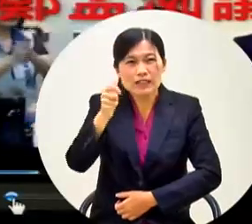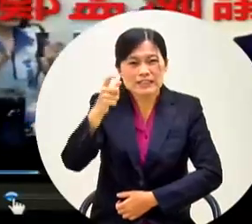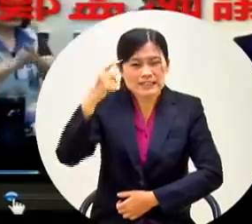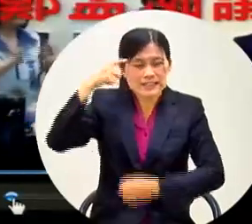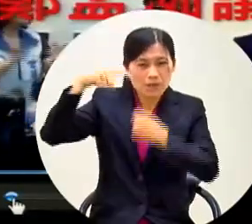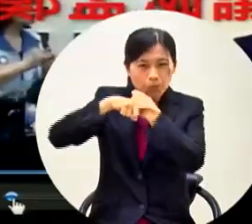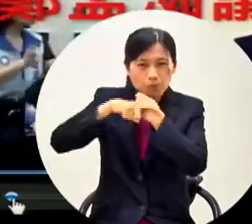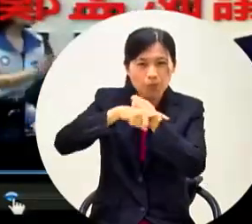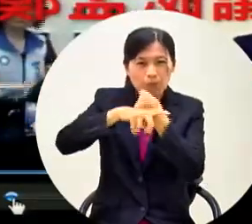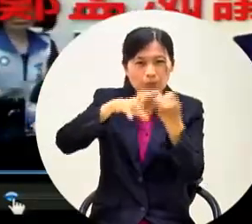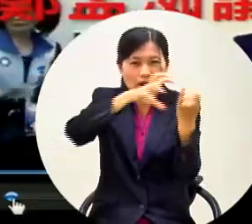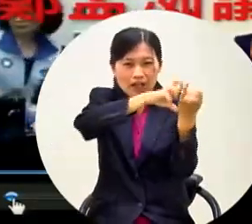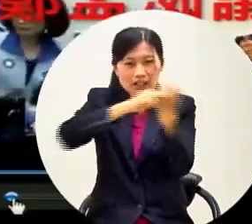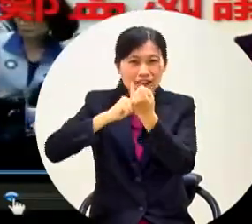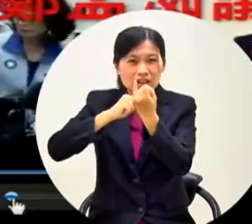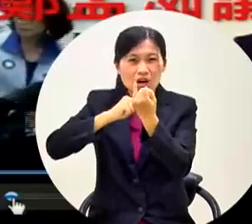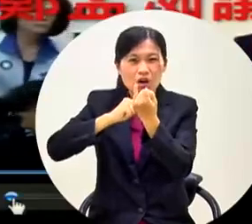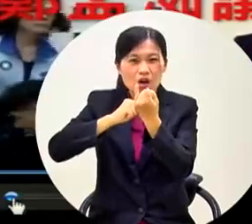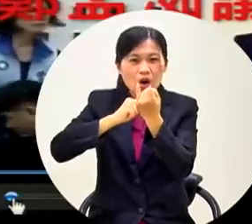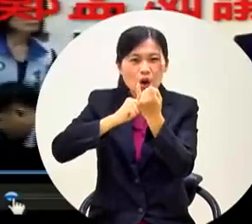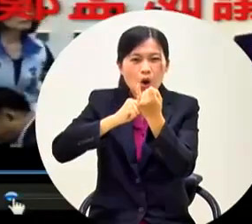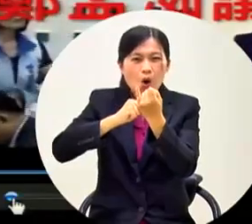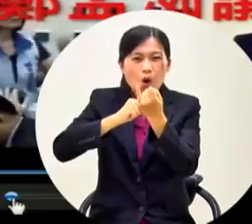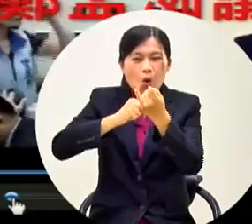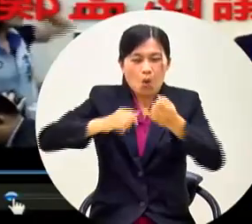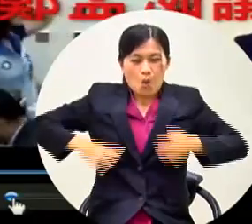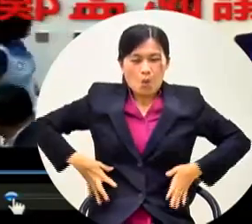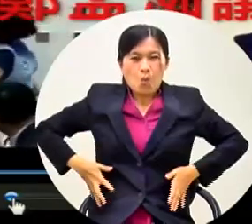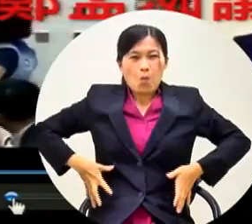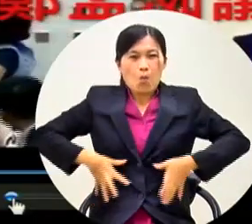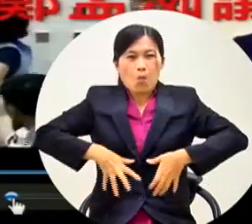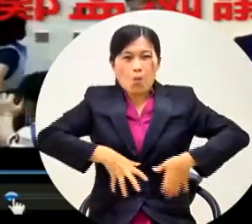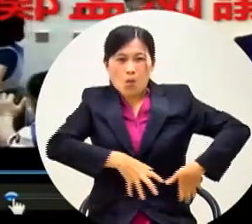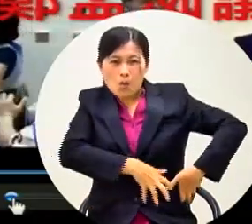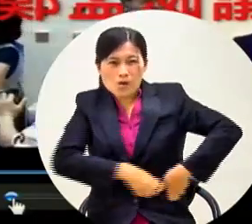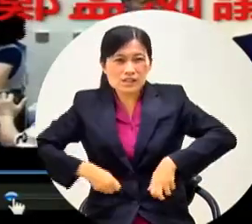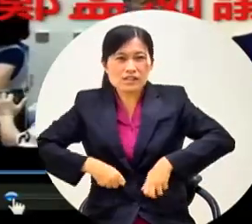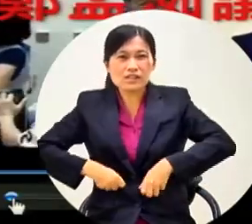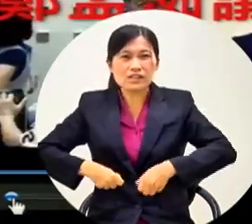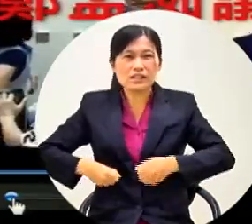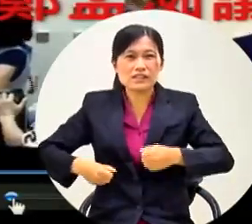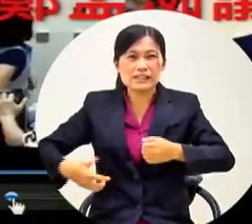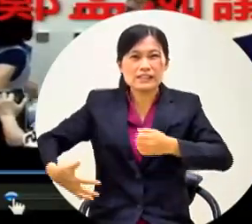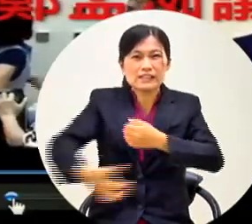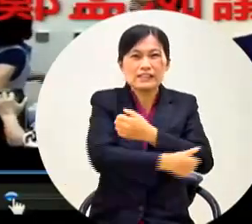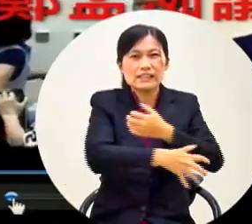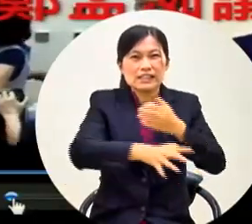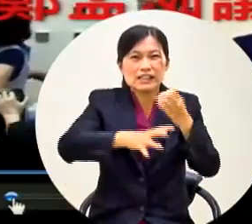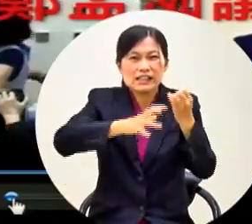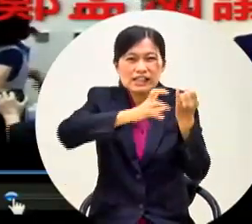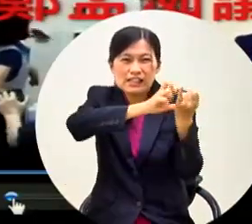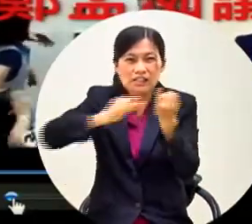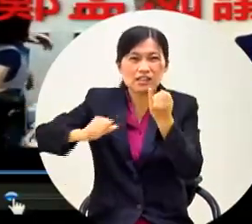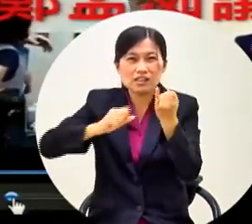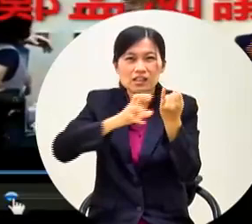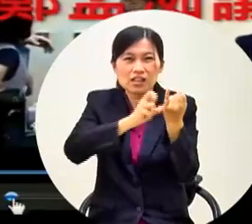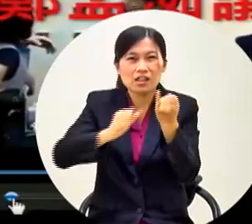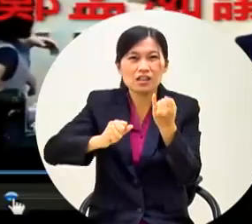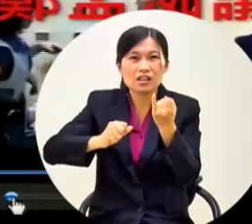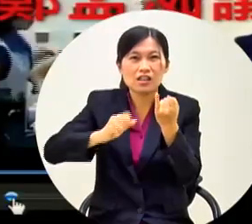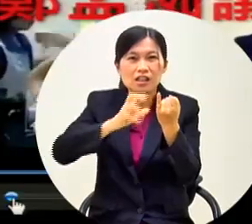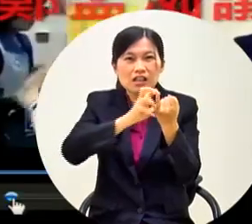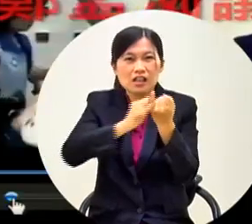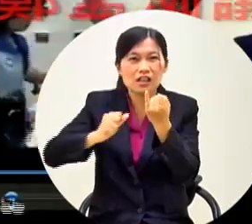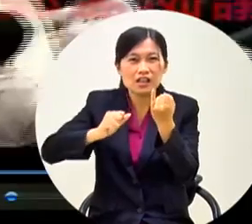椎，抓住我们的腰部，就开始一直要把我们拖走。这个画面